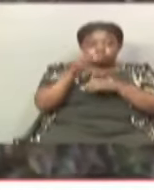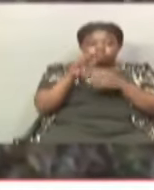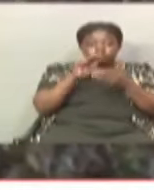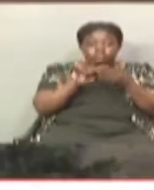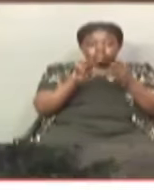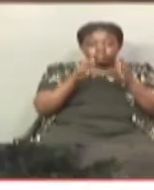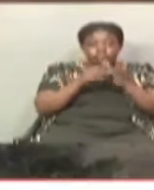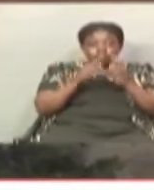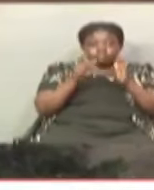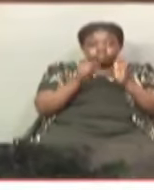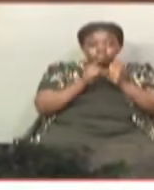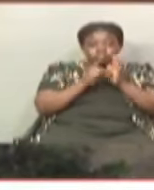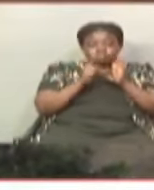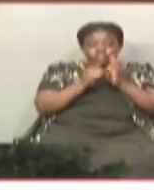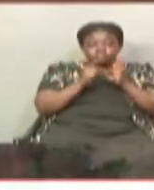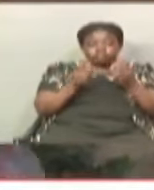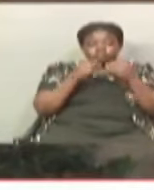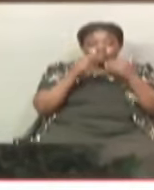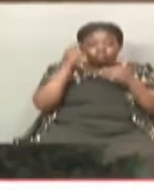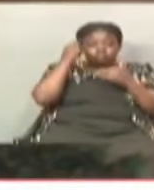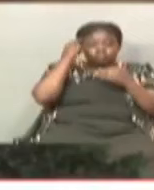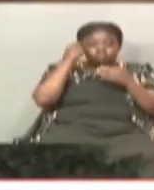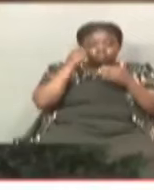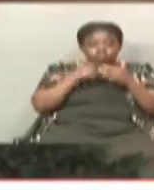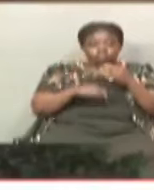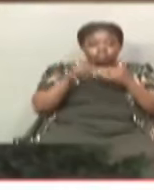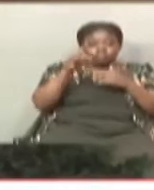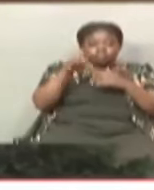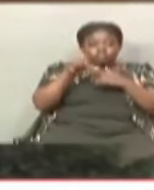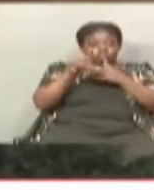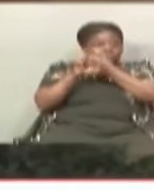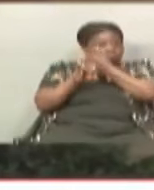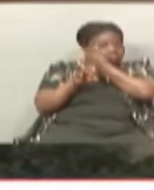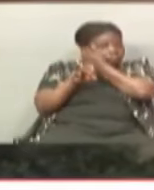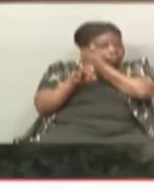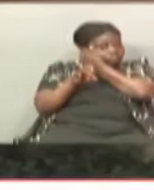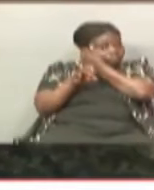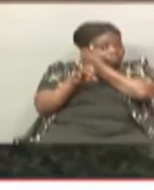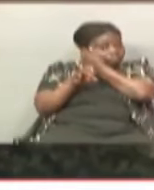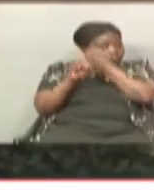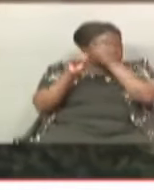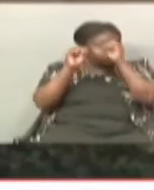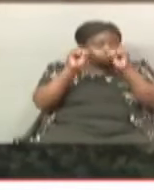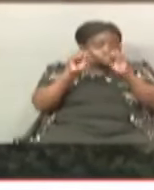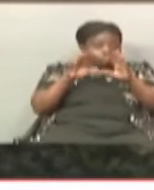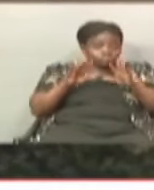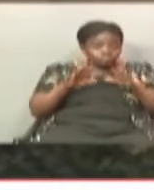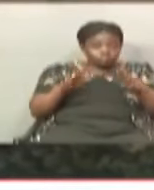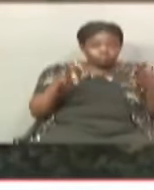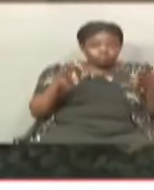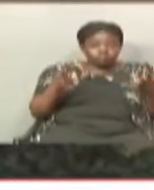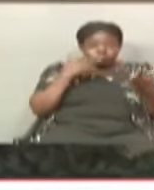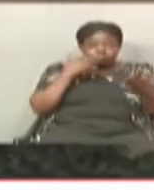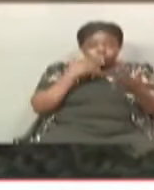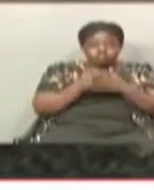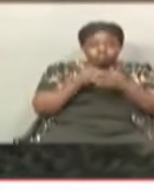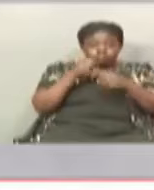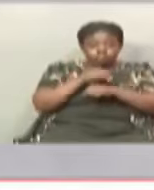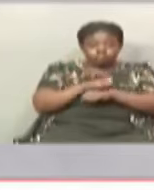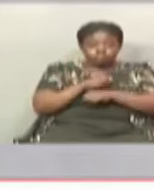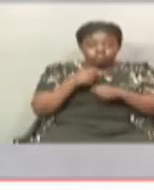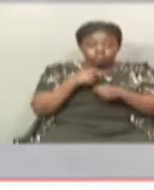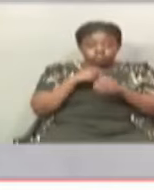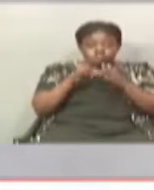njagabeera doctor. I want to thank God for what I got in the POE. I want to thank God for the teachers I had. This is a good school and I recommend